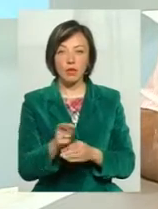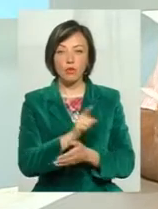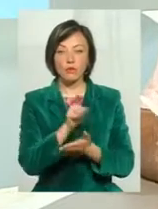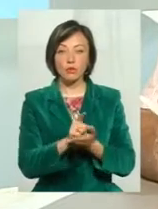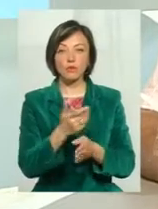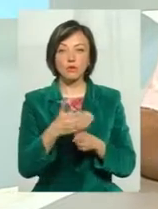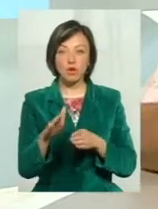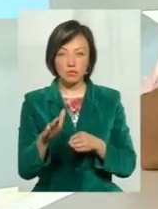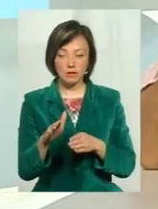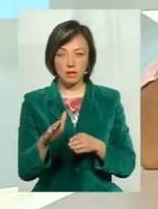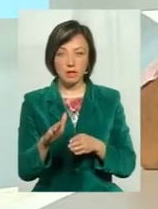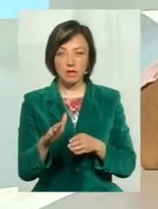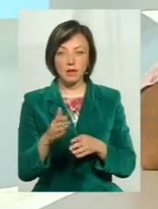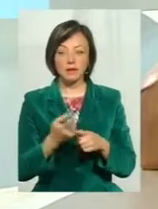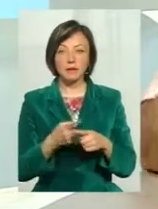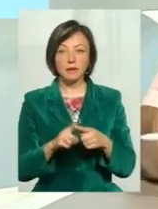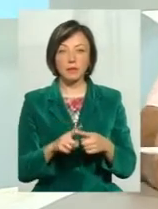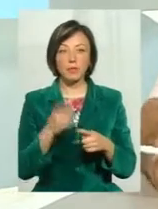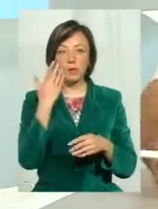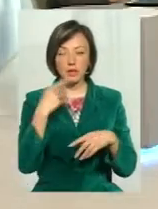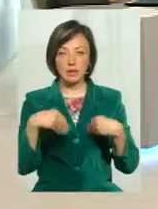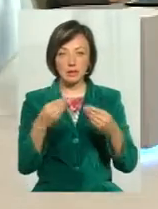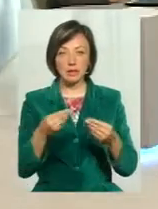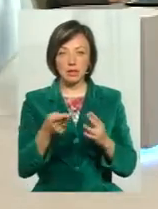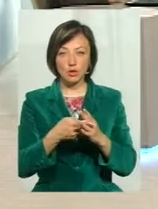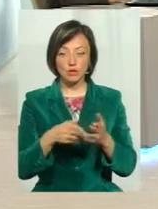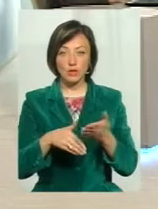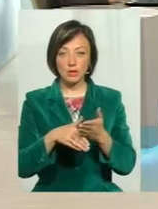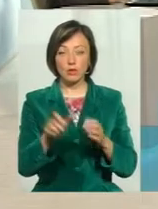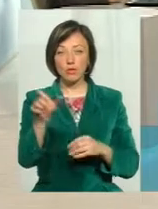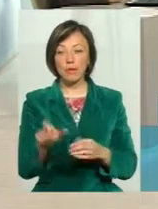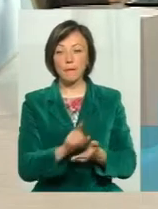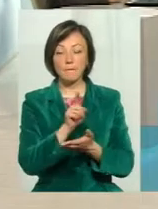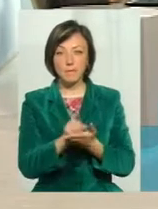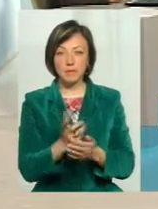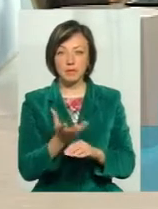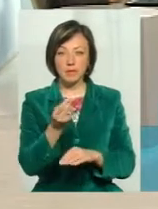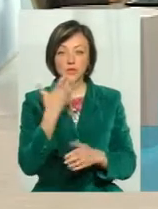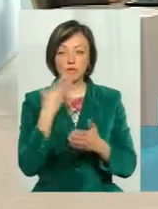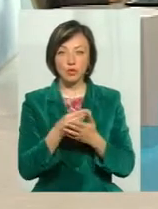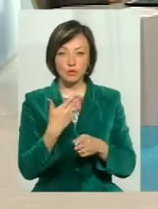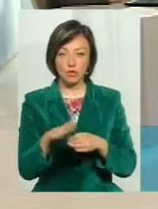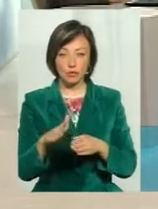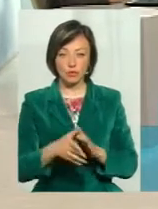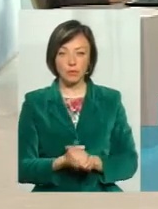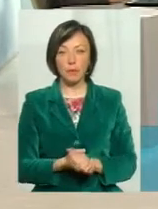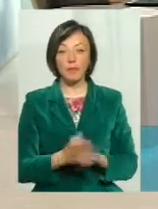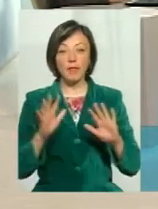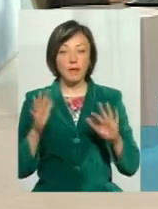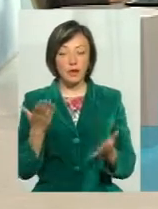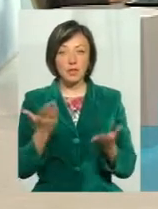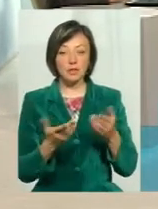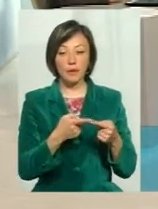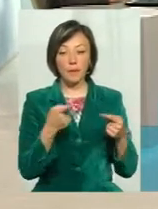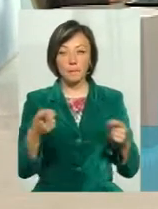обов'язкової частки платежу. Тобто при призначенні субсидії громадянин має обов'язково сплатити свою частку. У разі, якщо